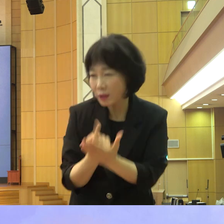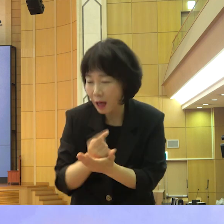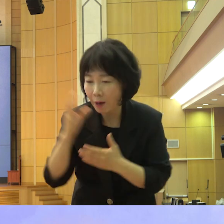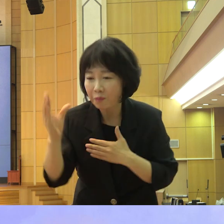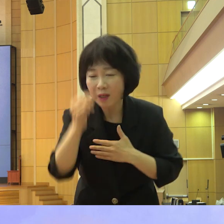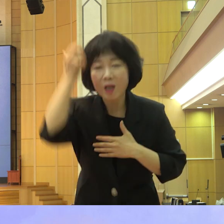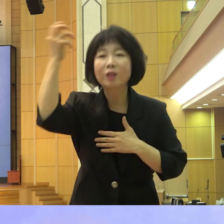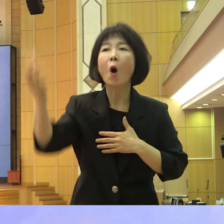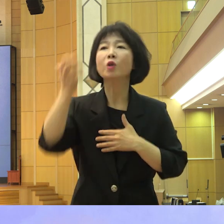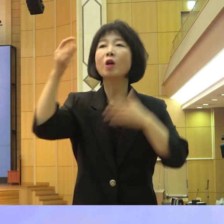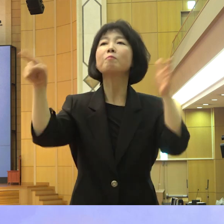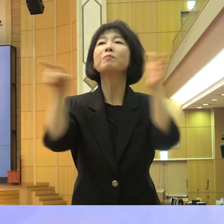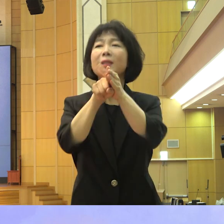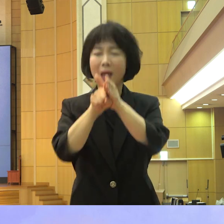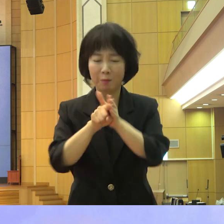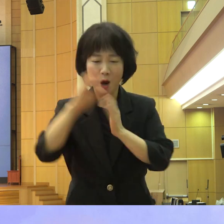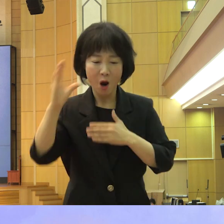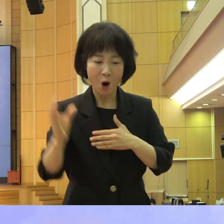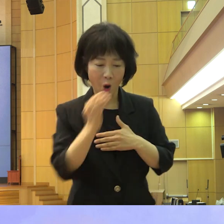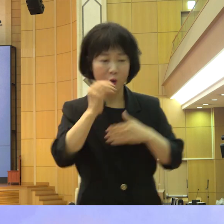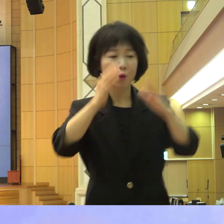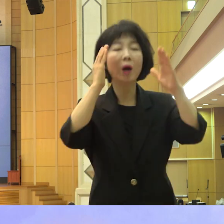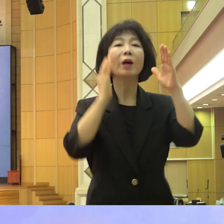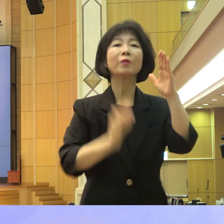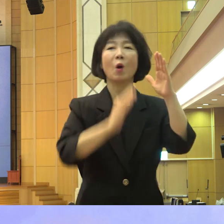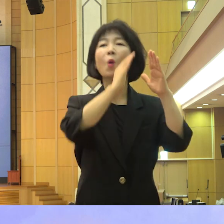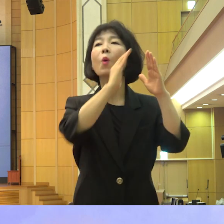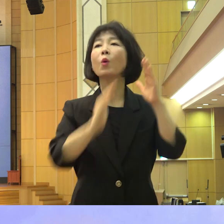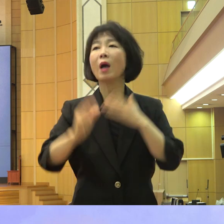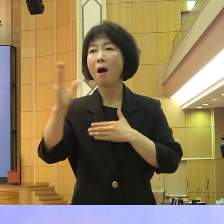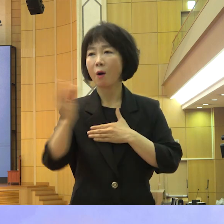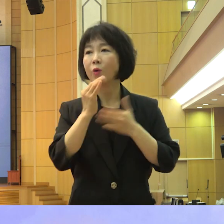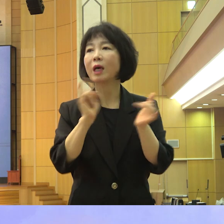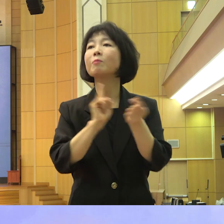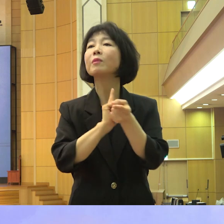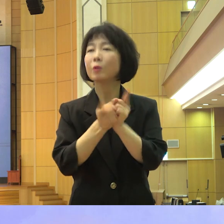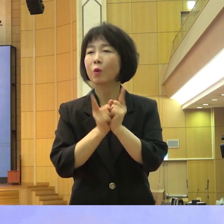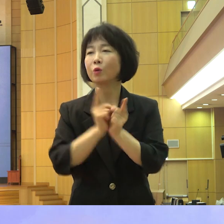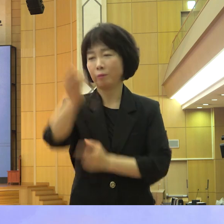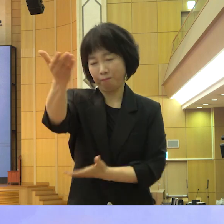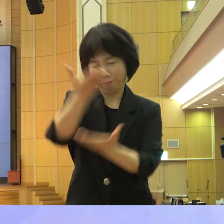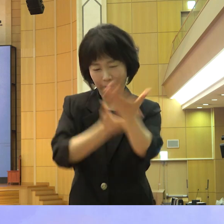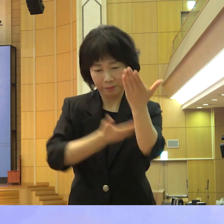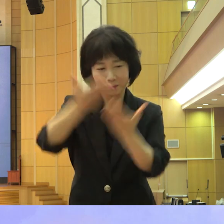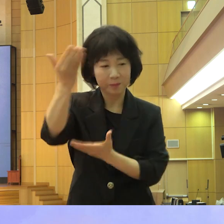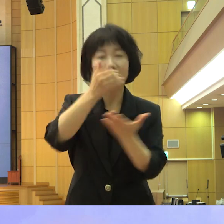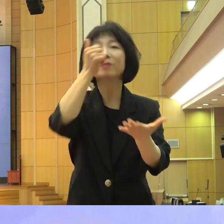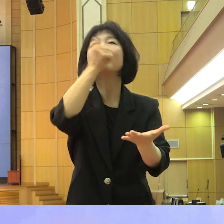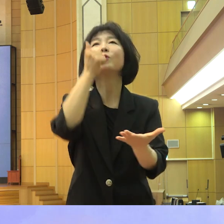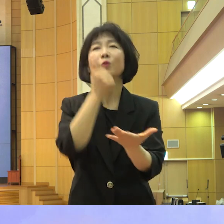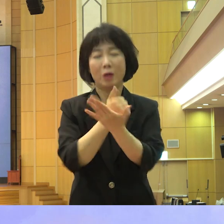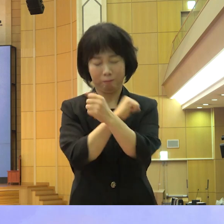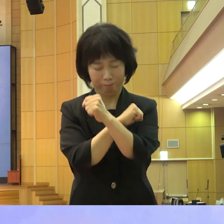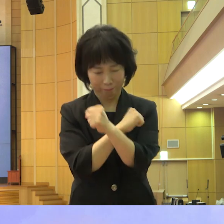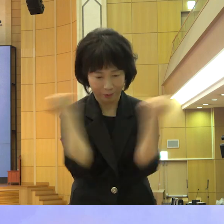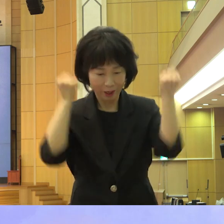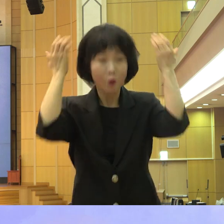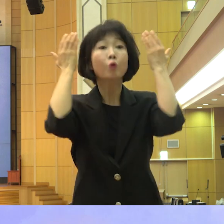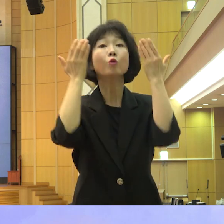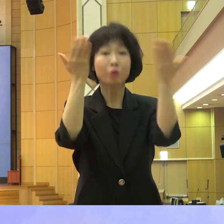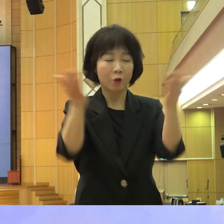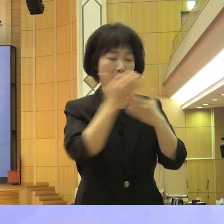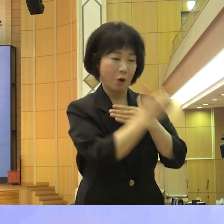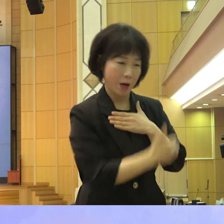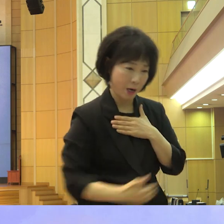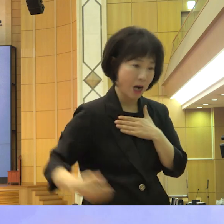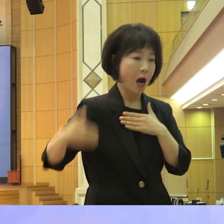심판하러 오시리라. 성령을 믿사오며 거룩한 공예와 성도가 서로 교통하는 것과 죄를